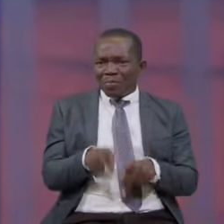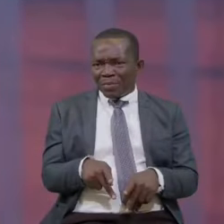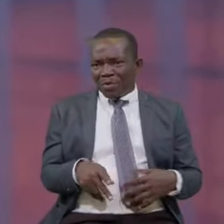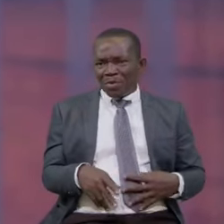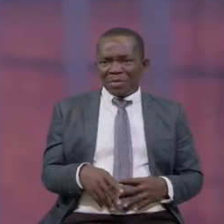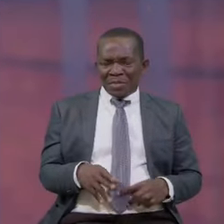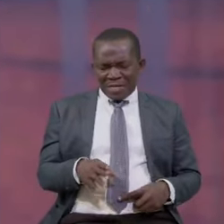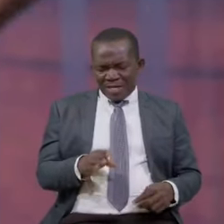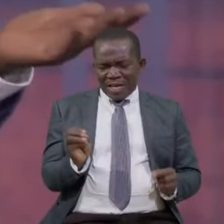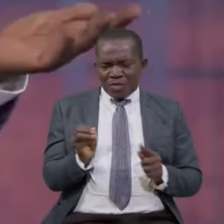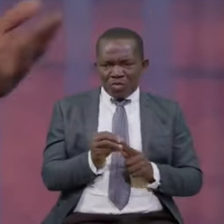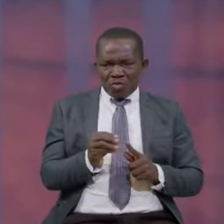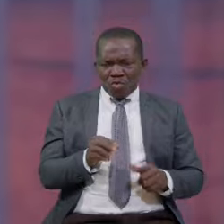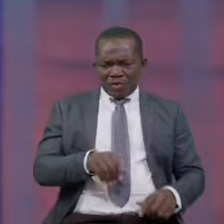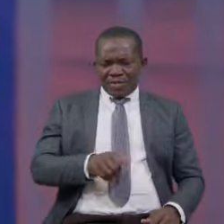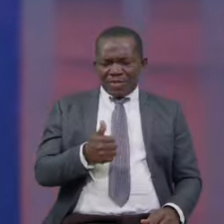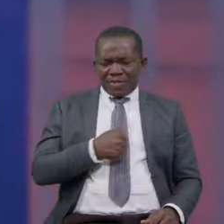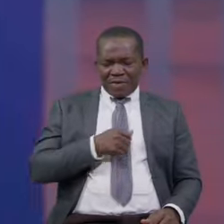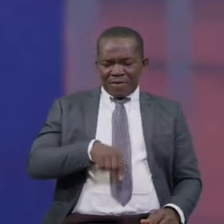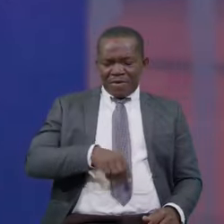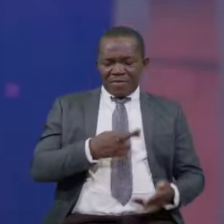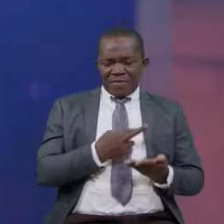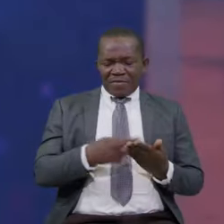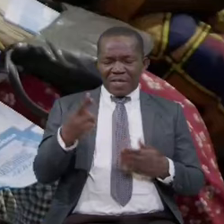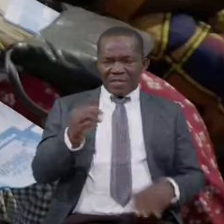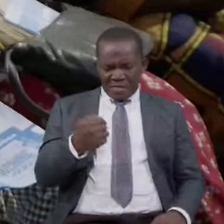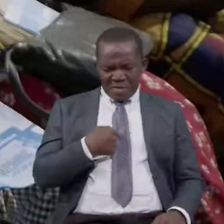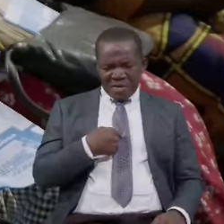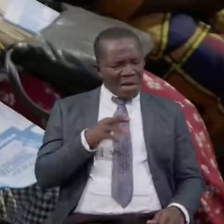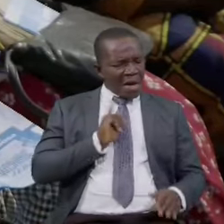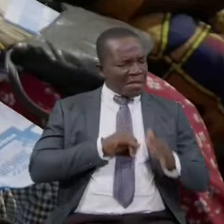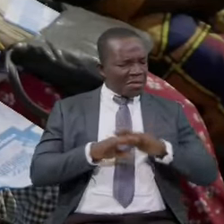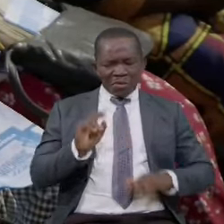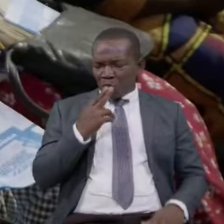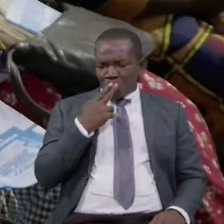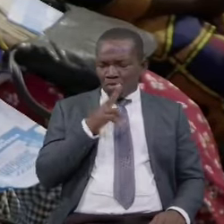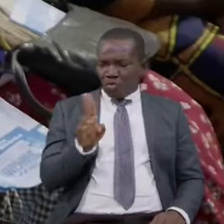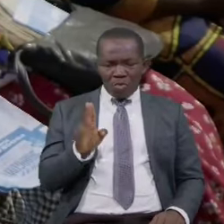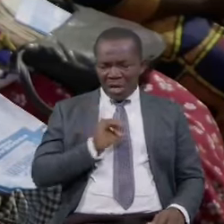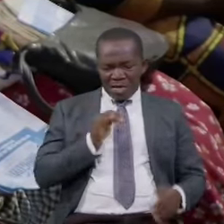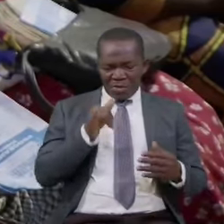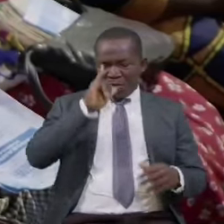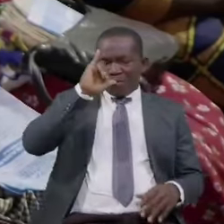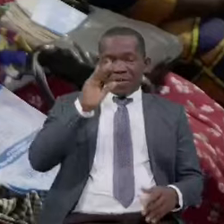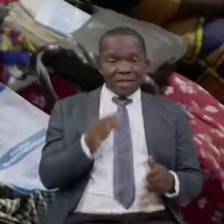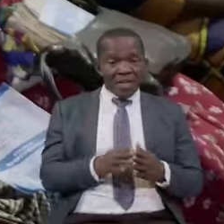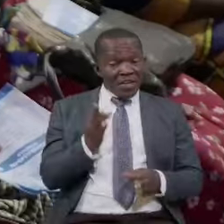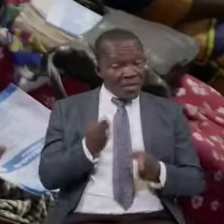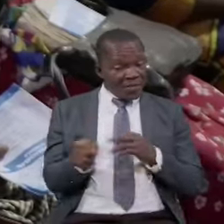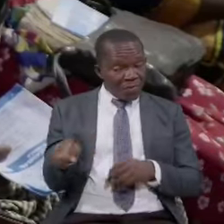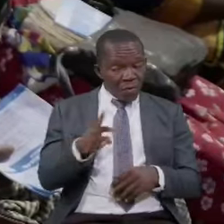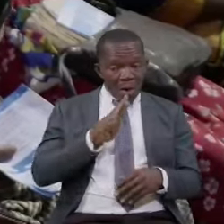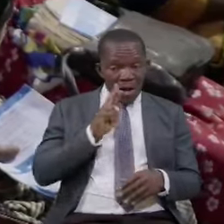droit je suis toujours comme ça ils n'ont pas la puissance mais Samson est revenu si tu as rétrogradé aujourd'hui tu